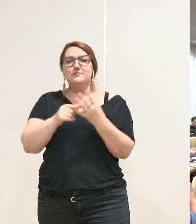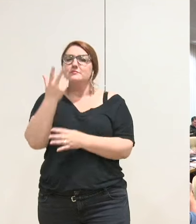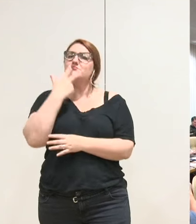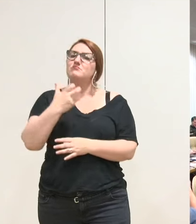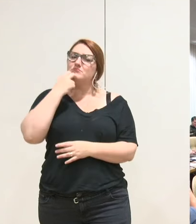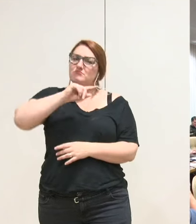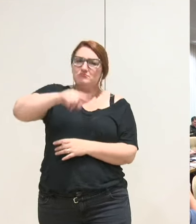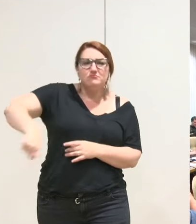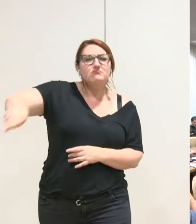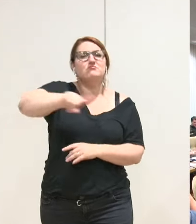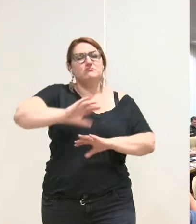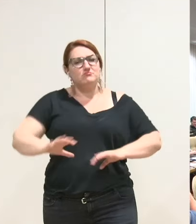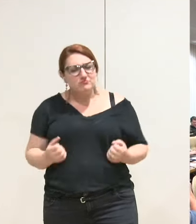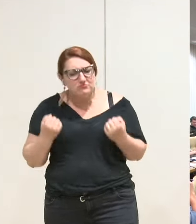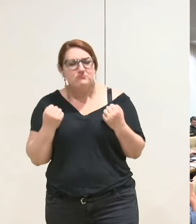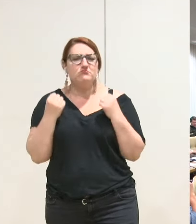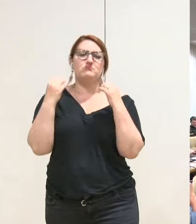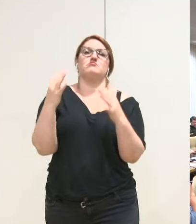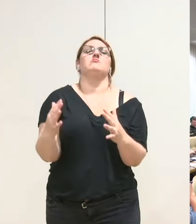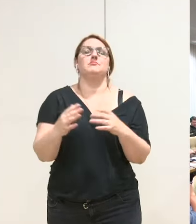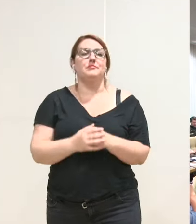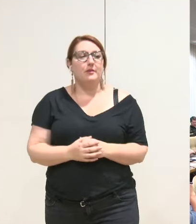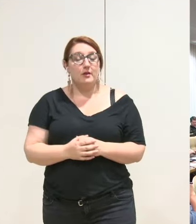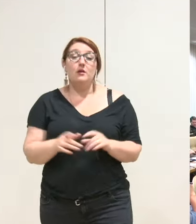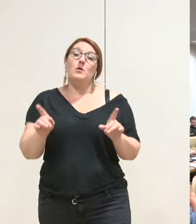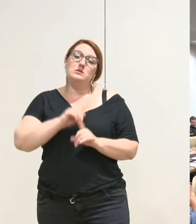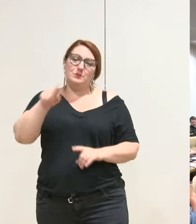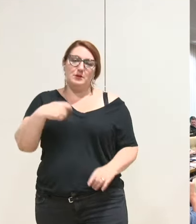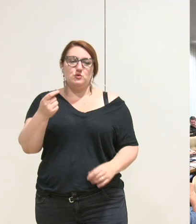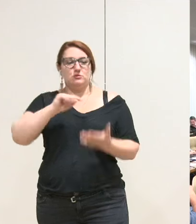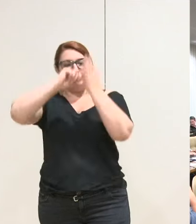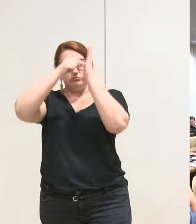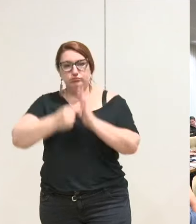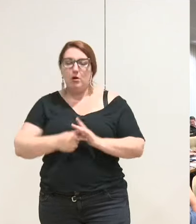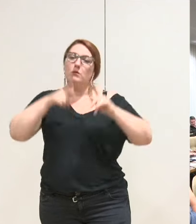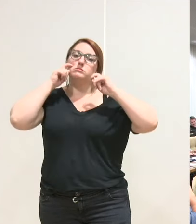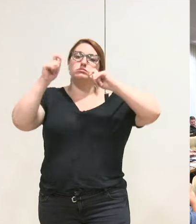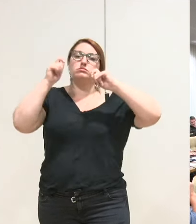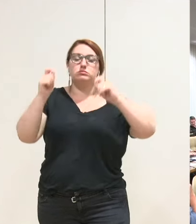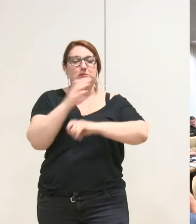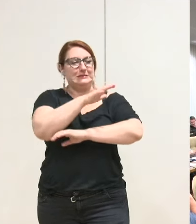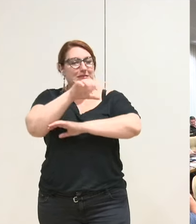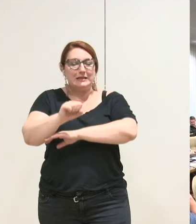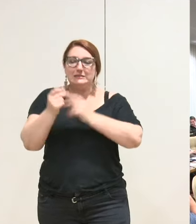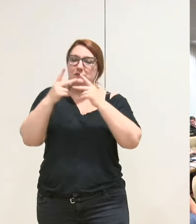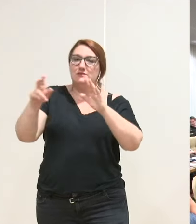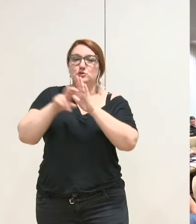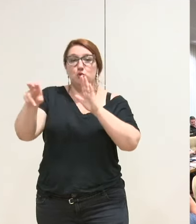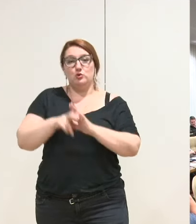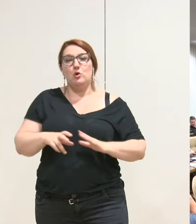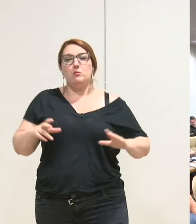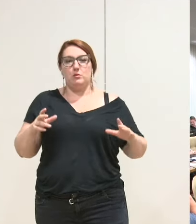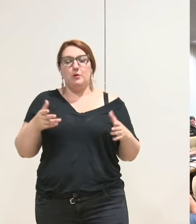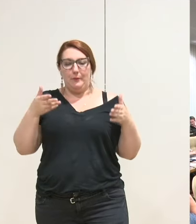nombre de points de vigilance sur lesquels aujourd'hui la ville et le CCS sont bien évidemment attentifs très attentifs à la